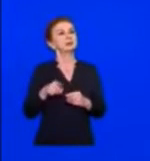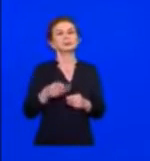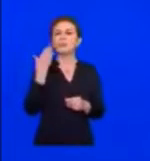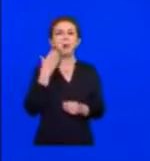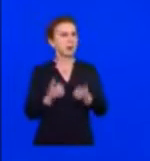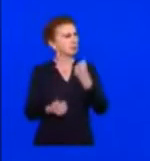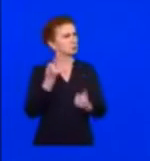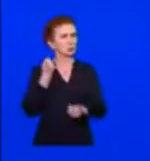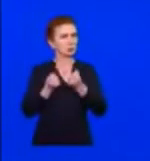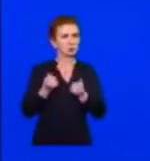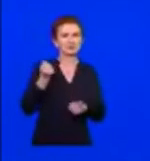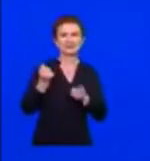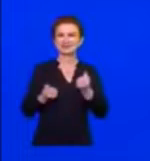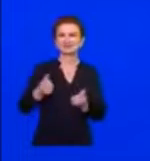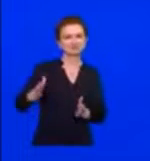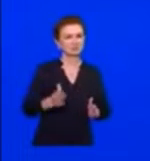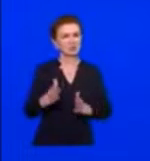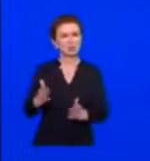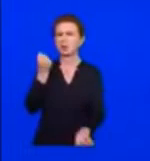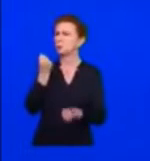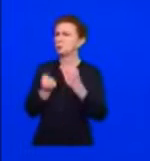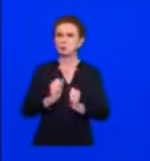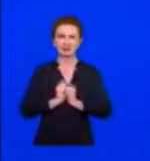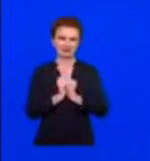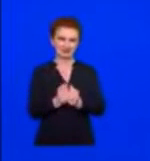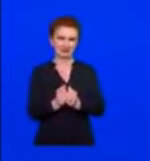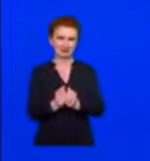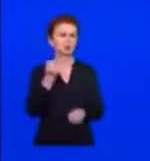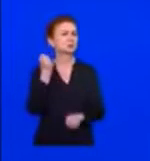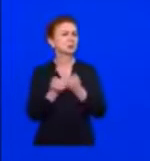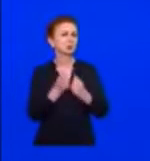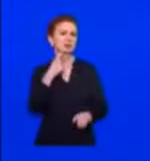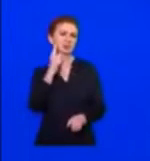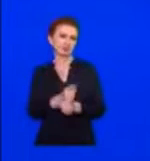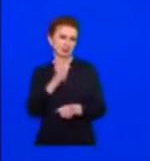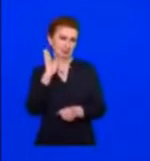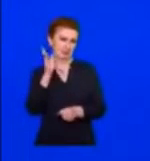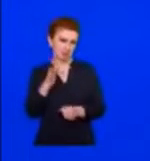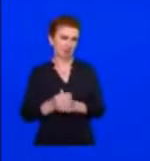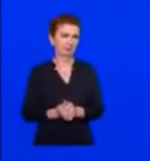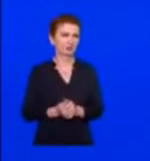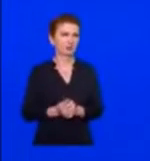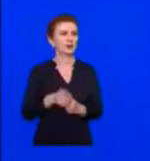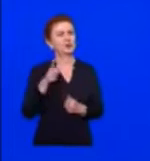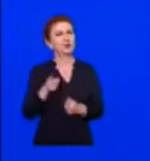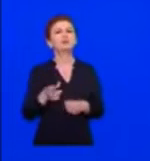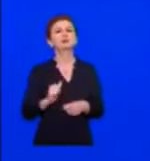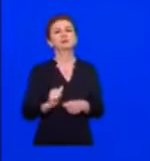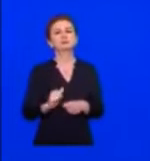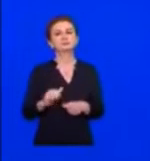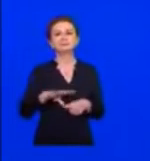droga. To i tak trudne zadania przed nami, trudne decyzje przed nami. Paradoksalnie to łagodzenie